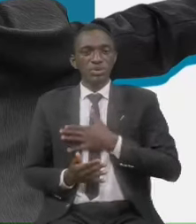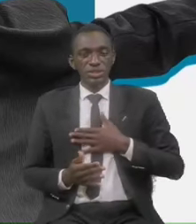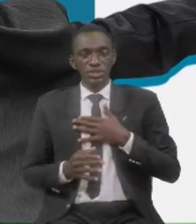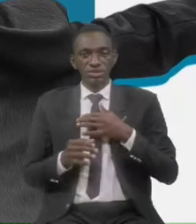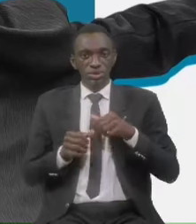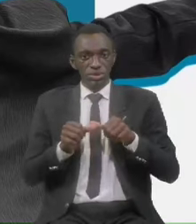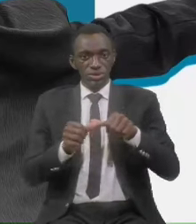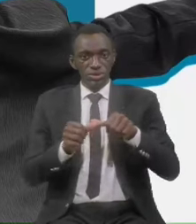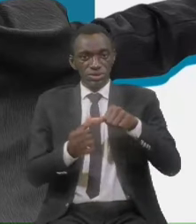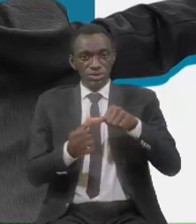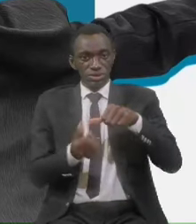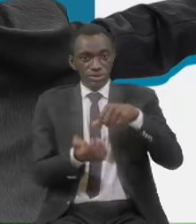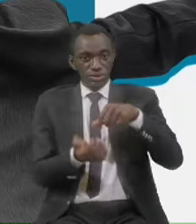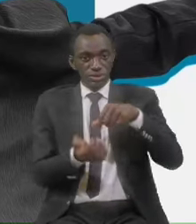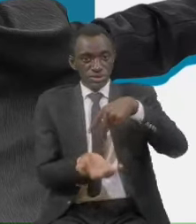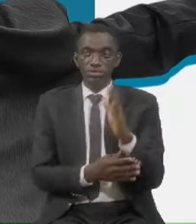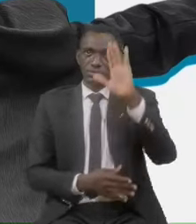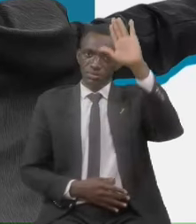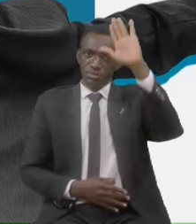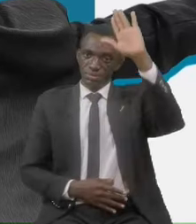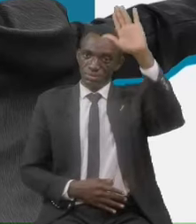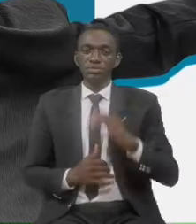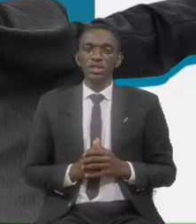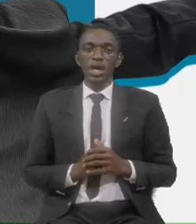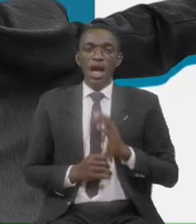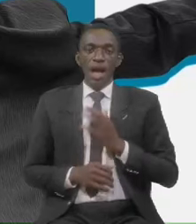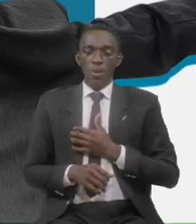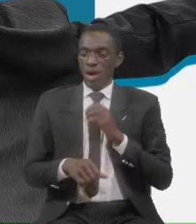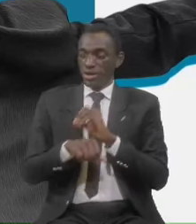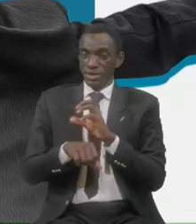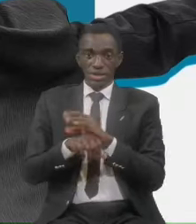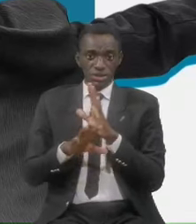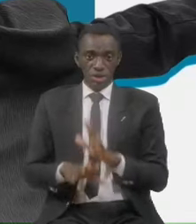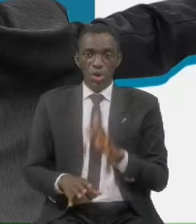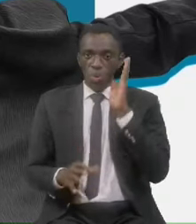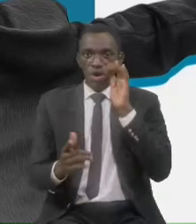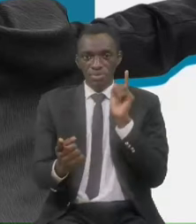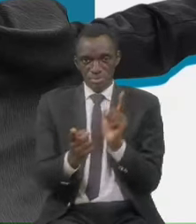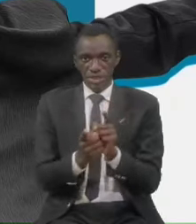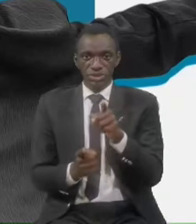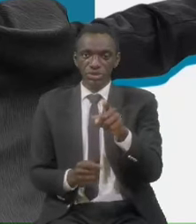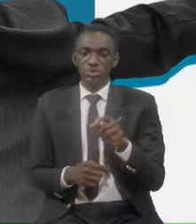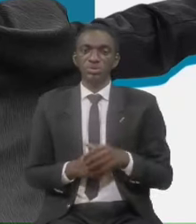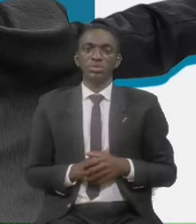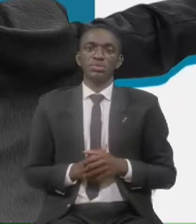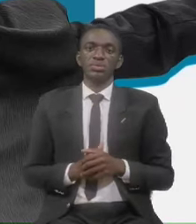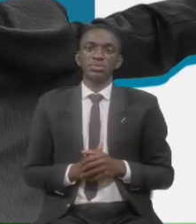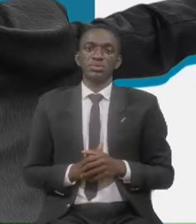Debout avec les mains levées, les conseillers viendront vers vous.